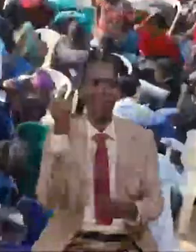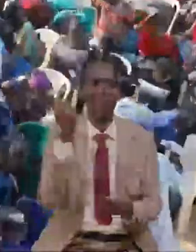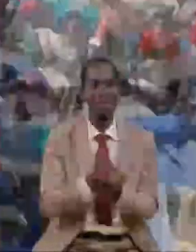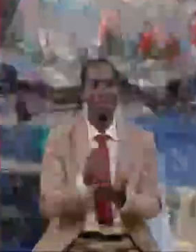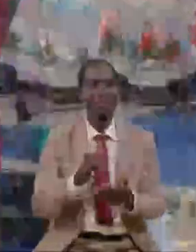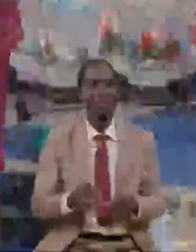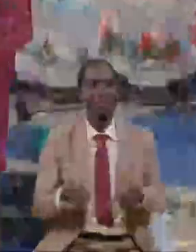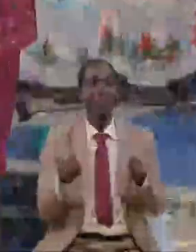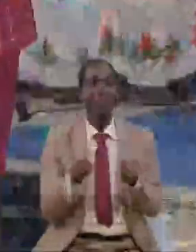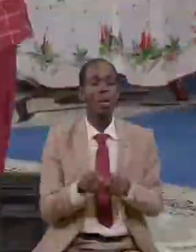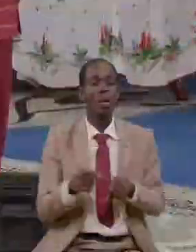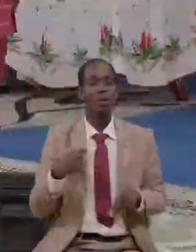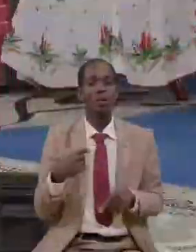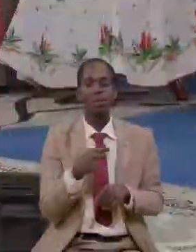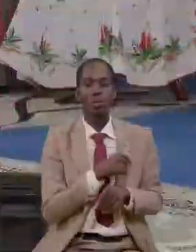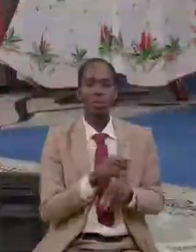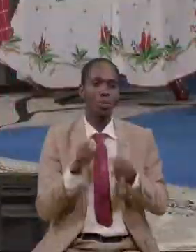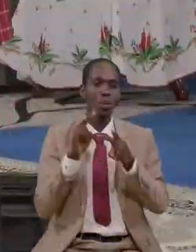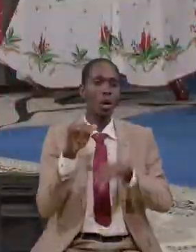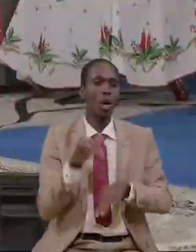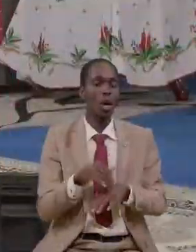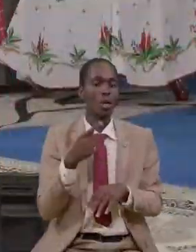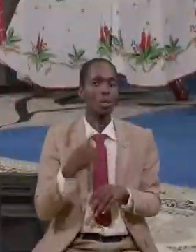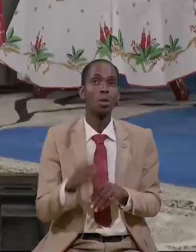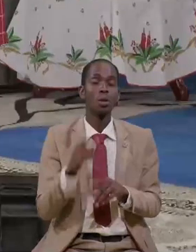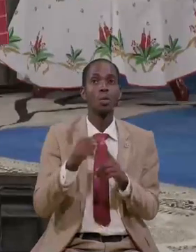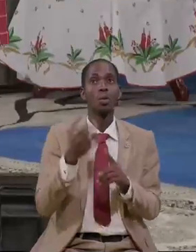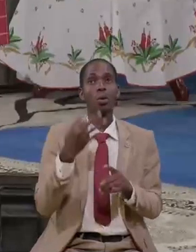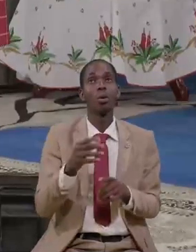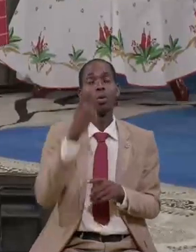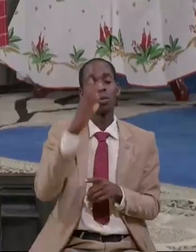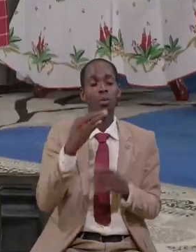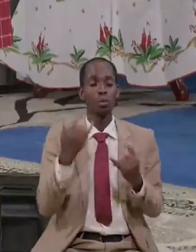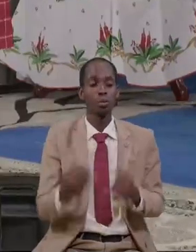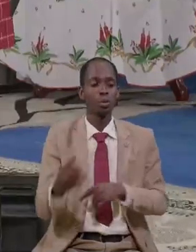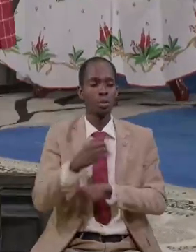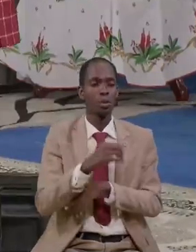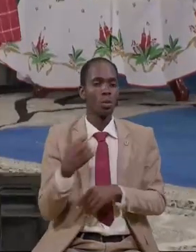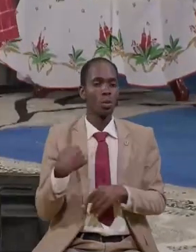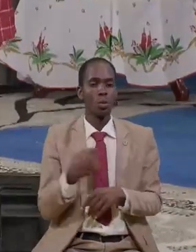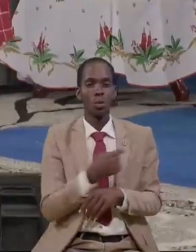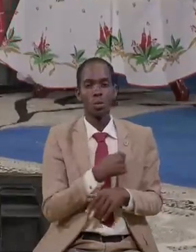Comme nous considérons la parole de Dieu aujourd'hui. Je vous parle de Jésus.